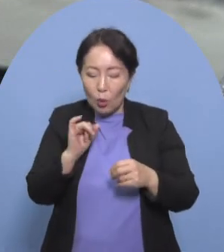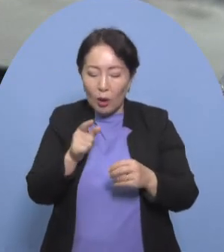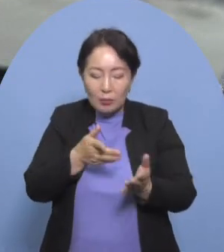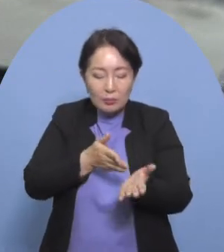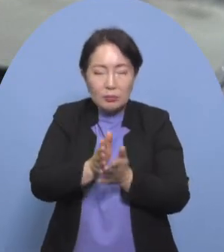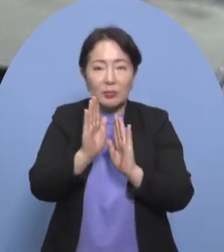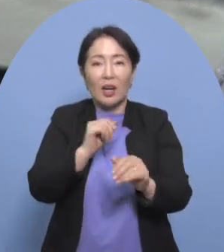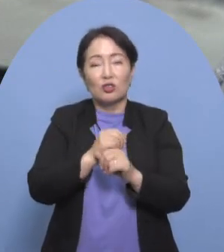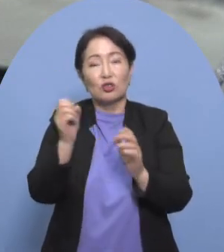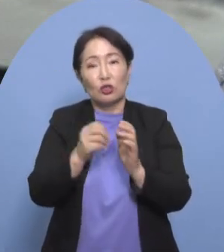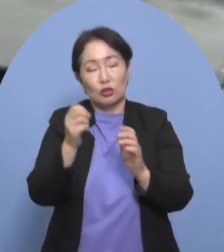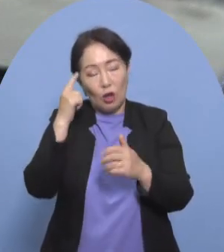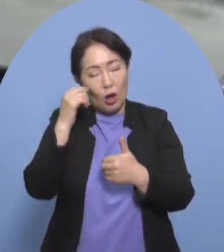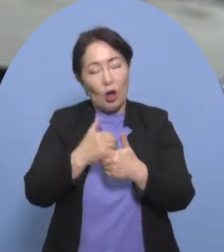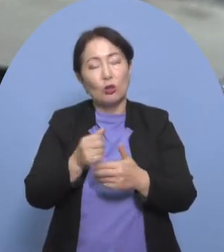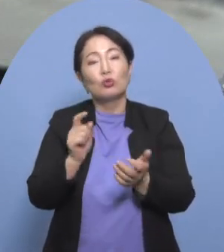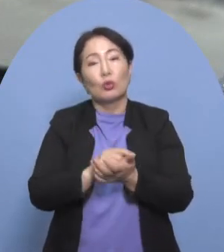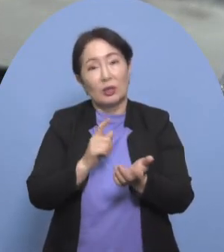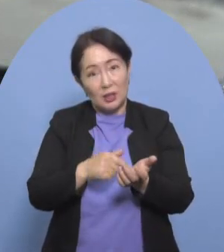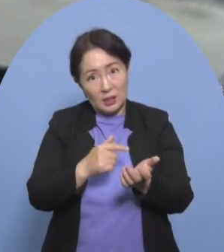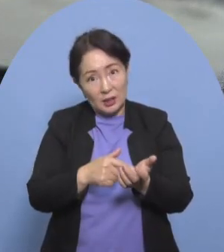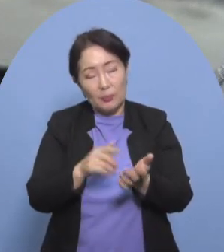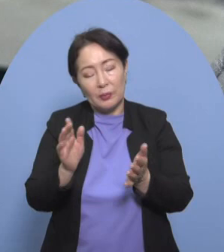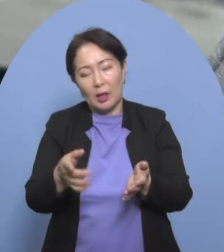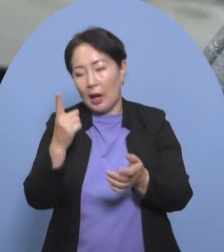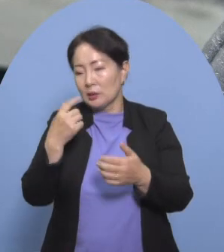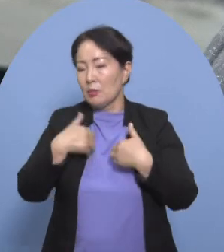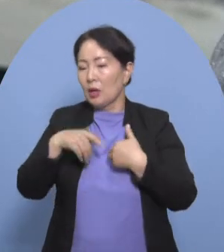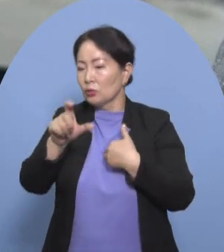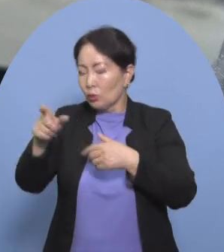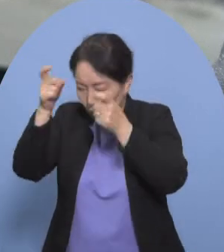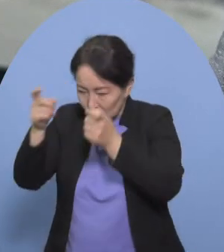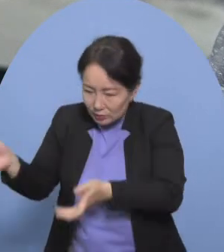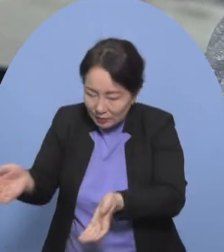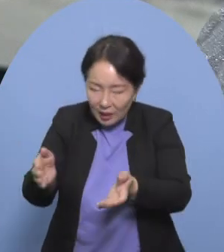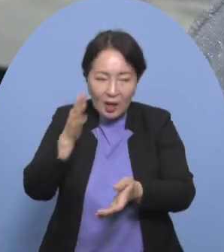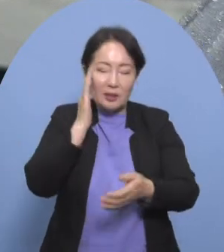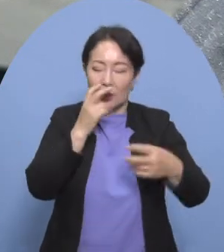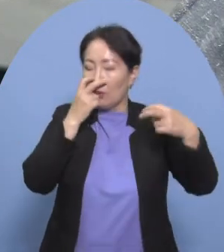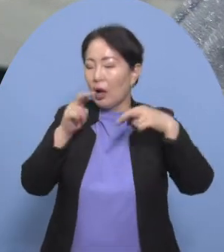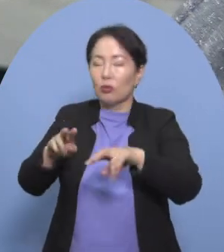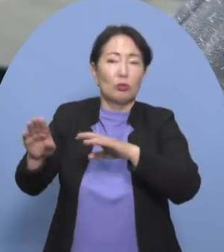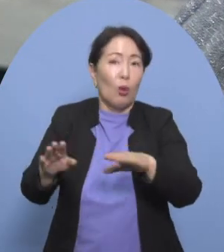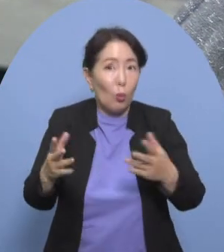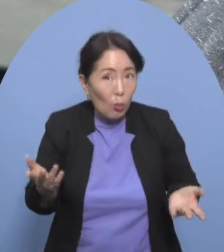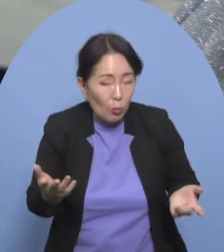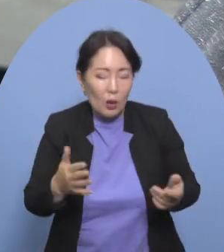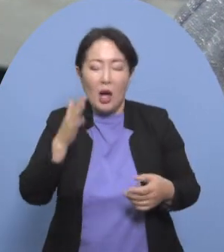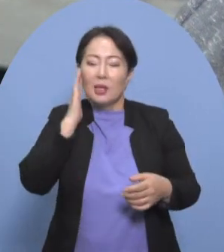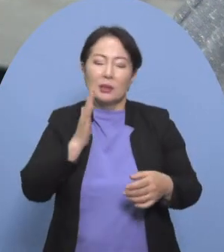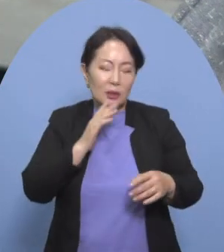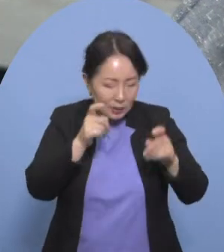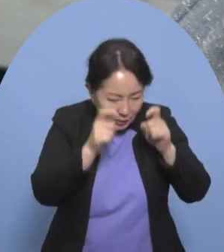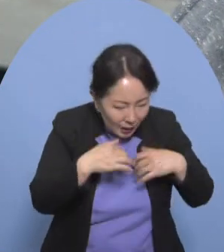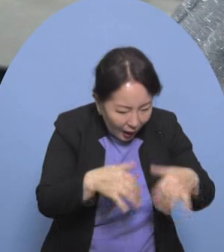байна гэдэг л ойлголтод хүрэх гол чухал байгаа. Тэрнээс биш одоо зөвхөн багш нар хүмүүжүүлээд эцэг эхчүүд хүүхдээ хайхгүй байдаг юм уу? Нэг бол тухайн эцэг их